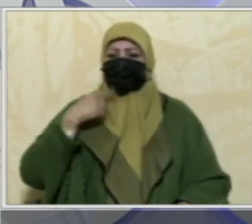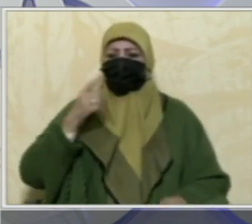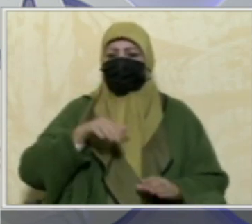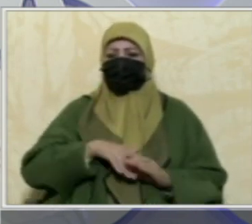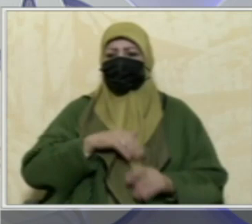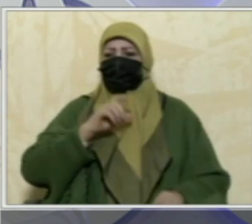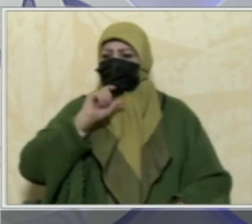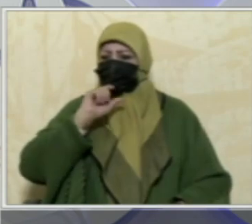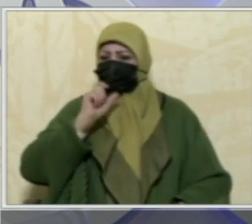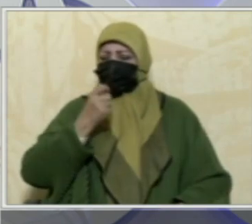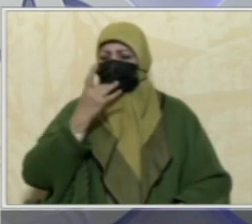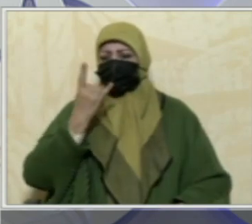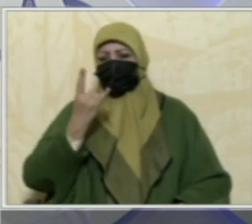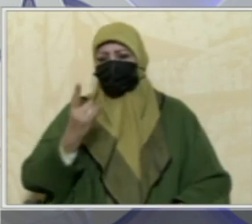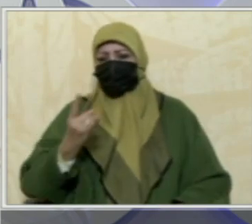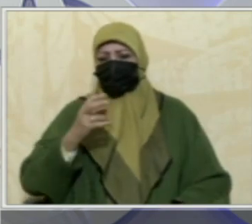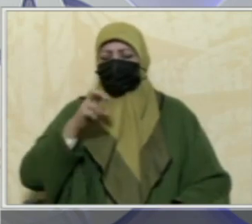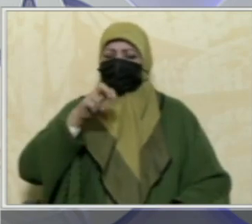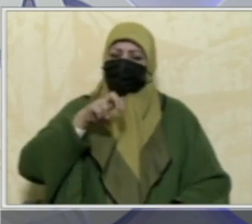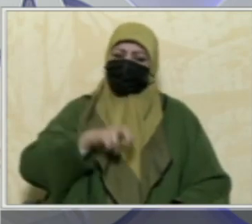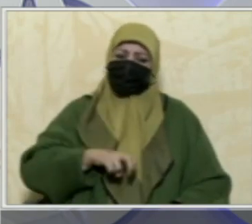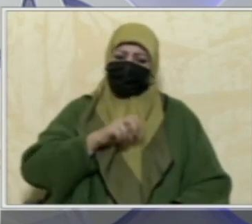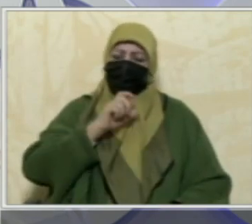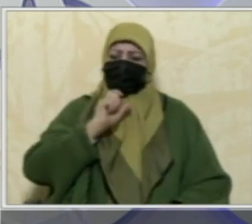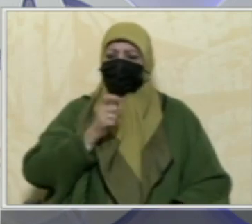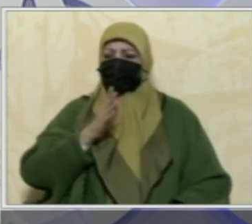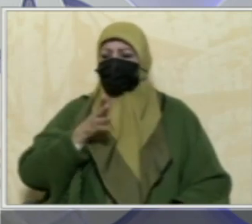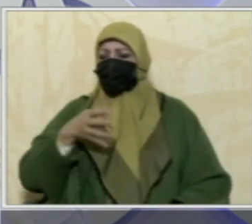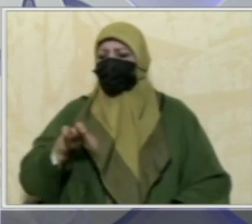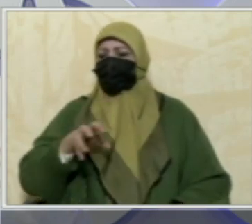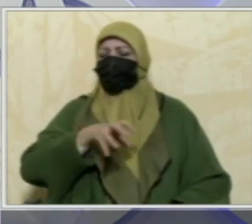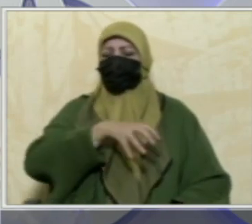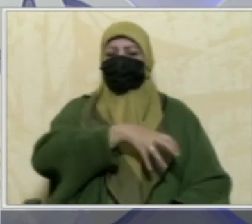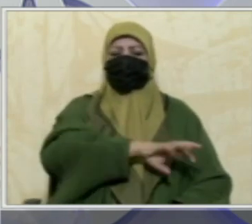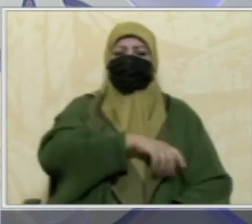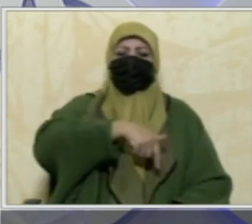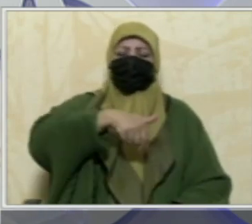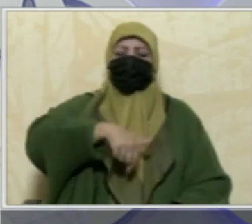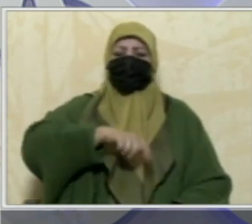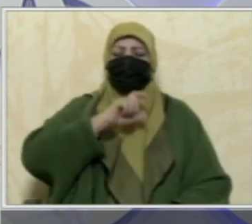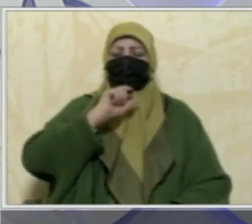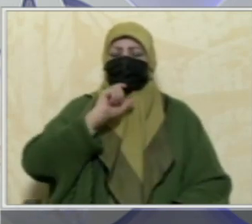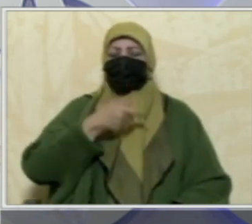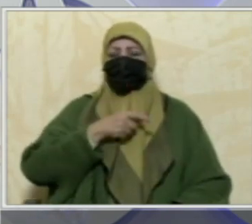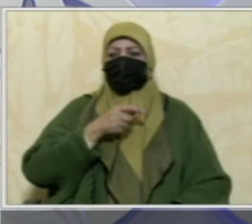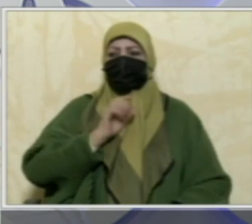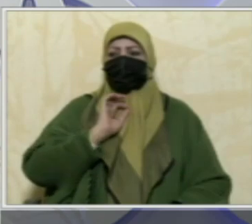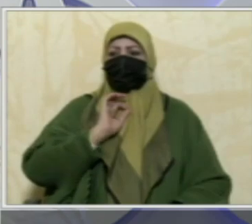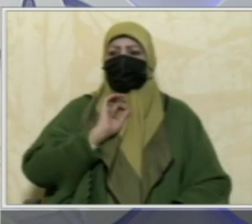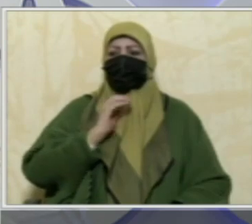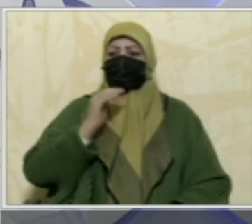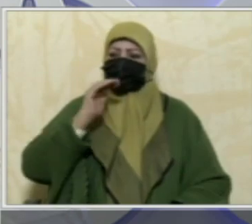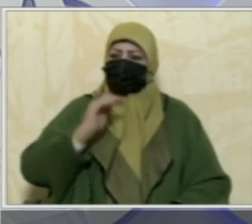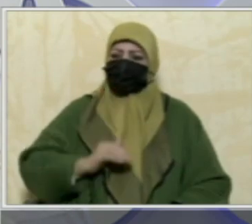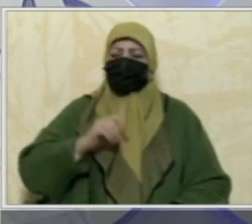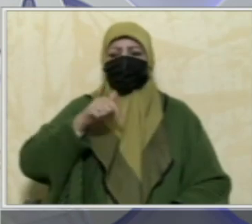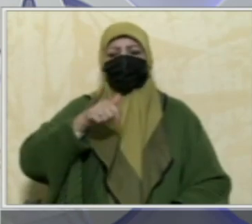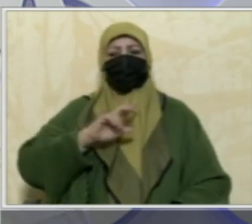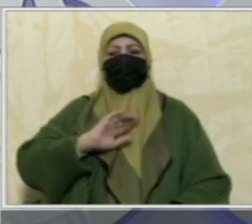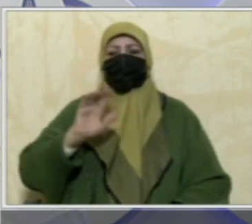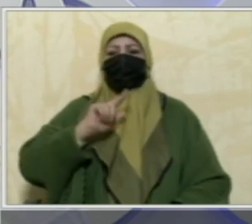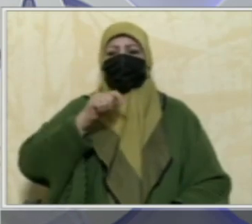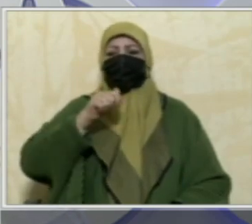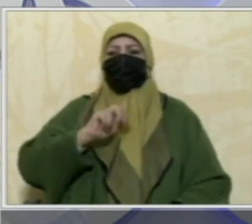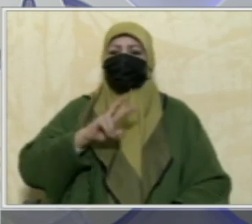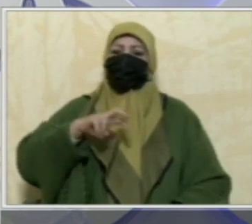اشهر وروايه حتى بسته اشهر لكن لا يجوز التضحيه باقل من سته اشهر وبالتالي فنحن لا نضيق على الناس